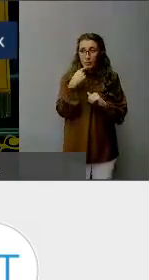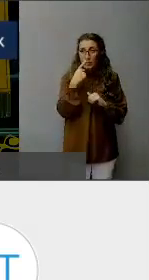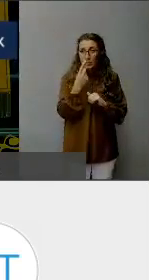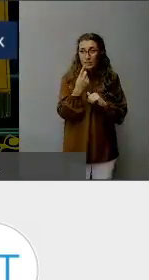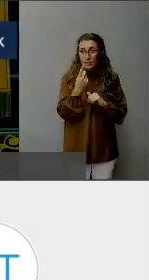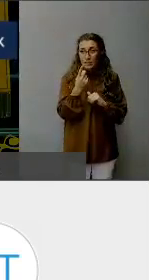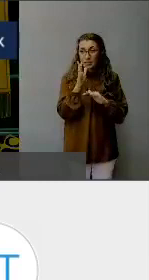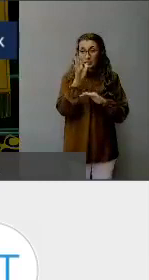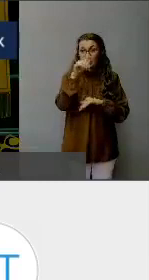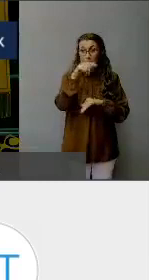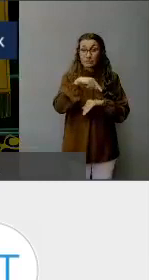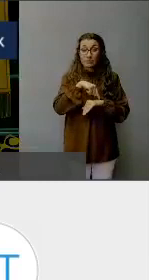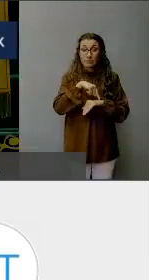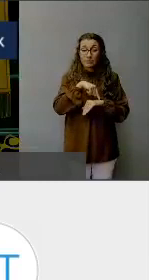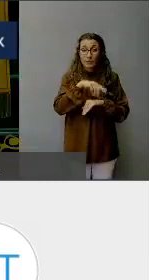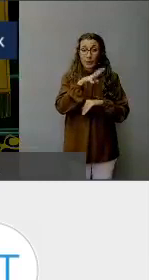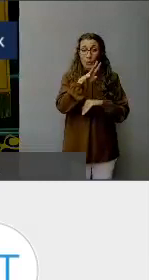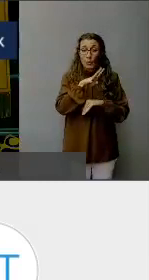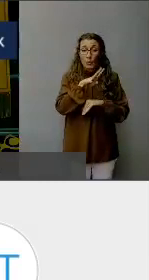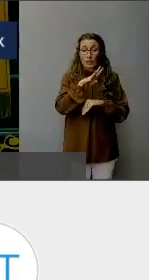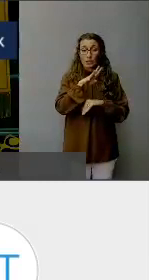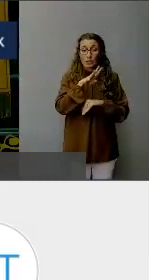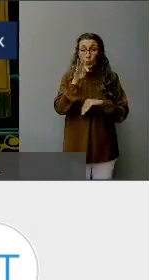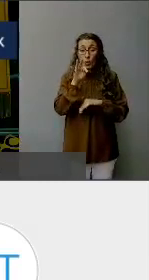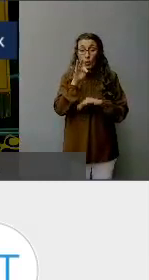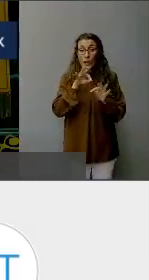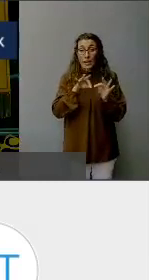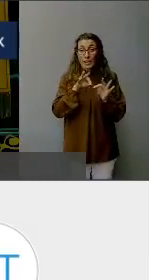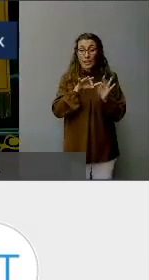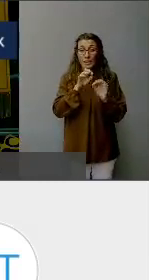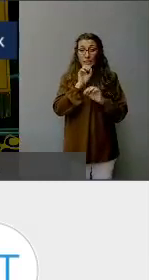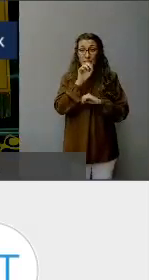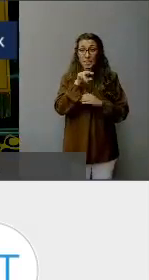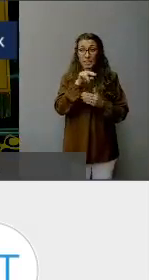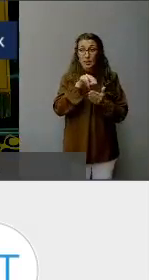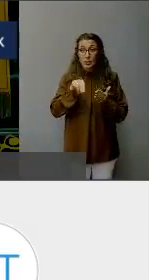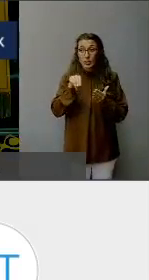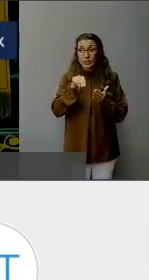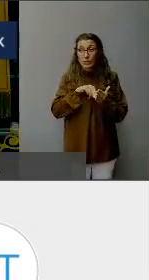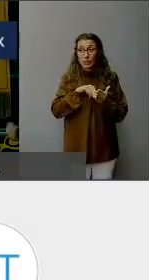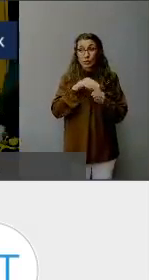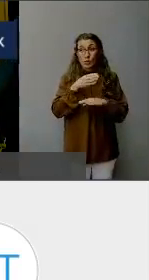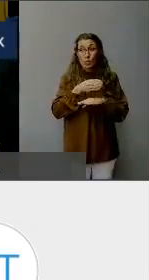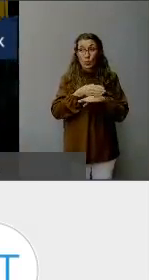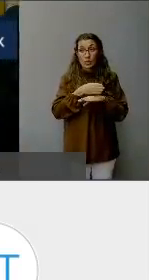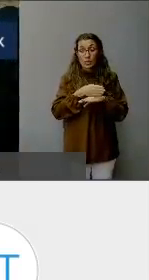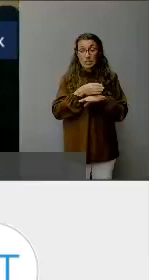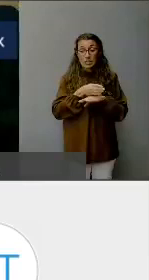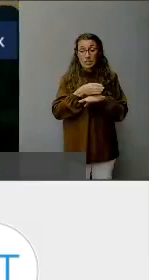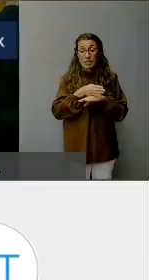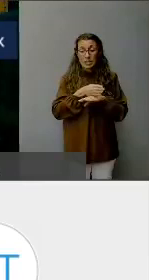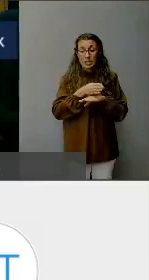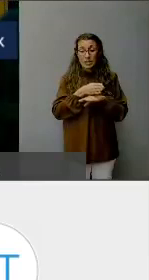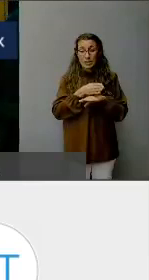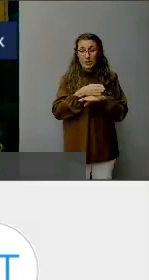alle ore 16 40 per le dichiarazioni di voto di consigliere se se